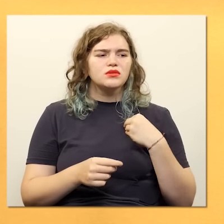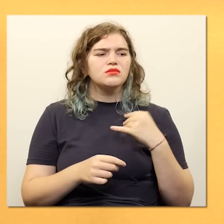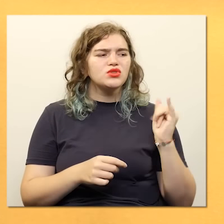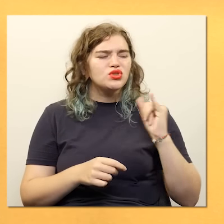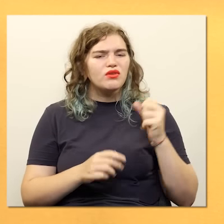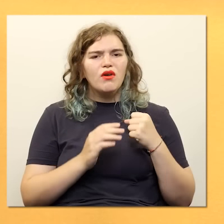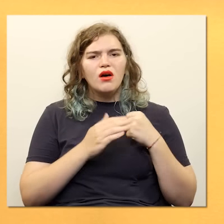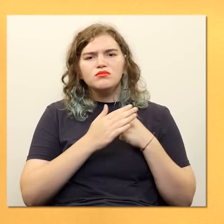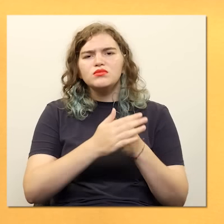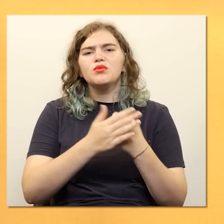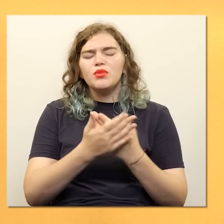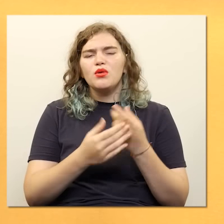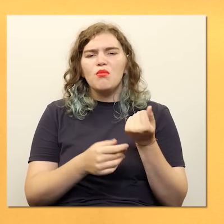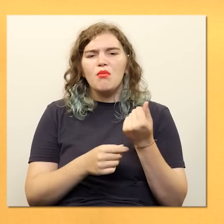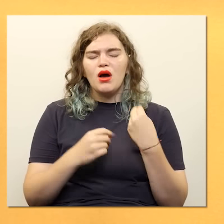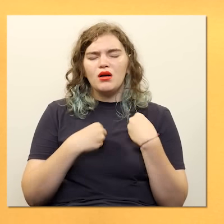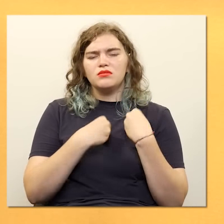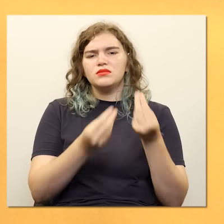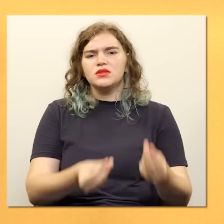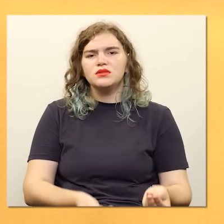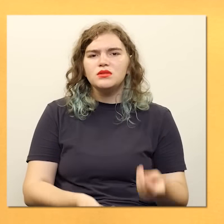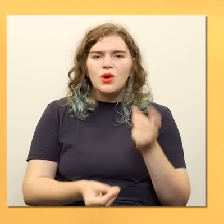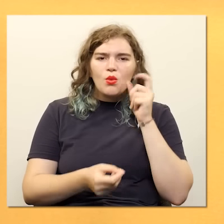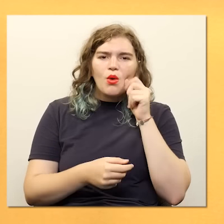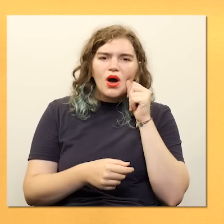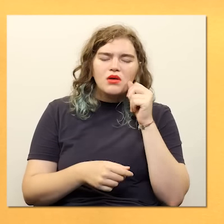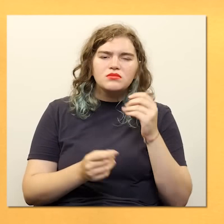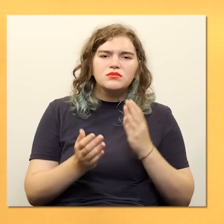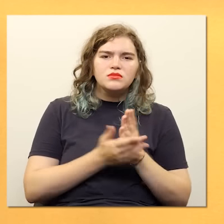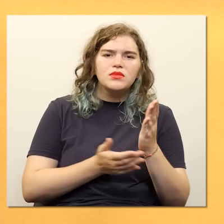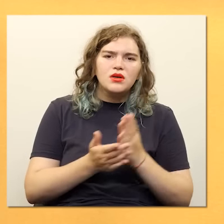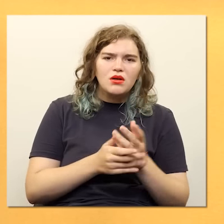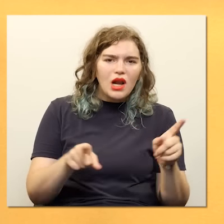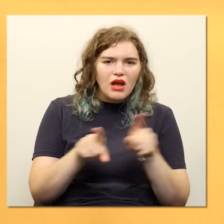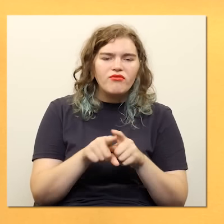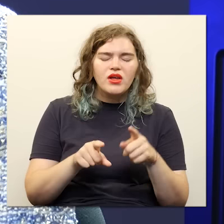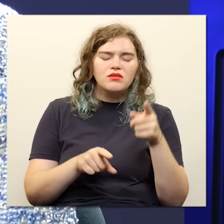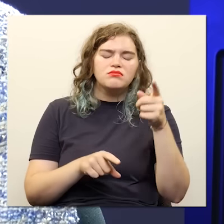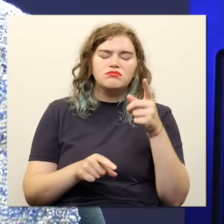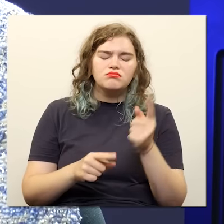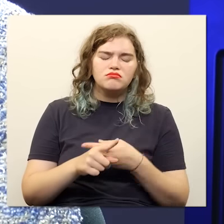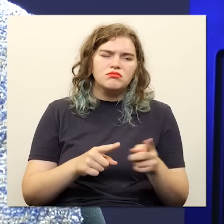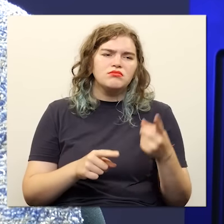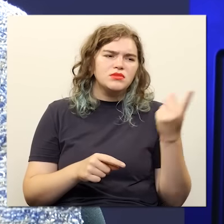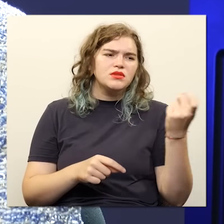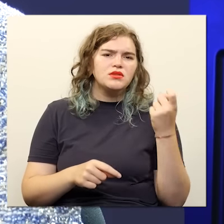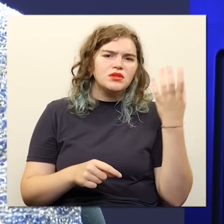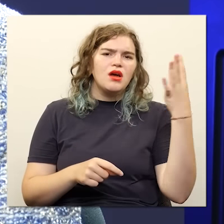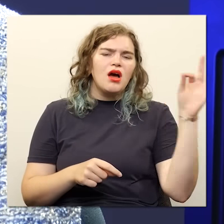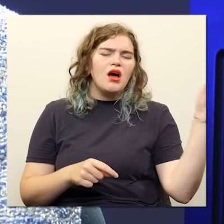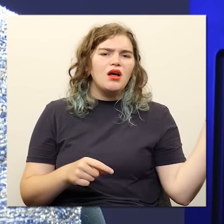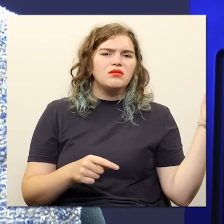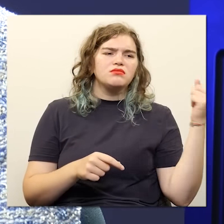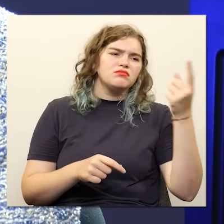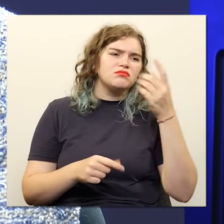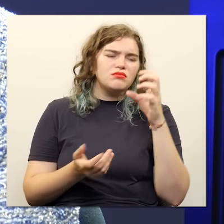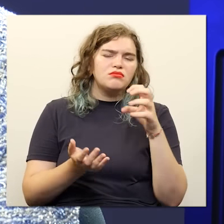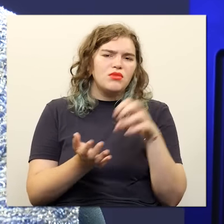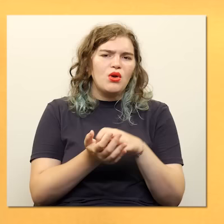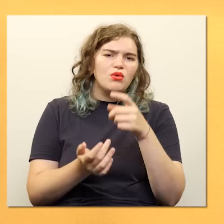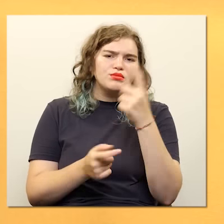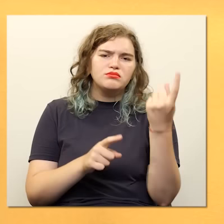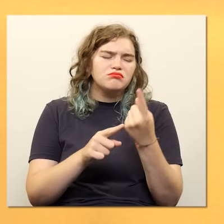niște sponsori și sponsorii noștri, tot romi, din Suedia